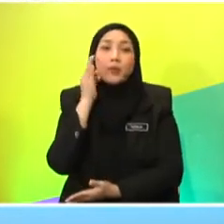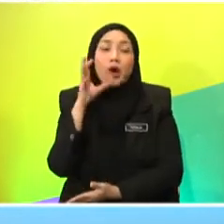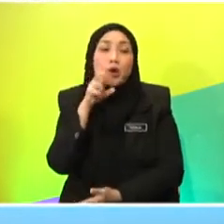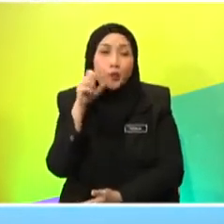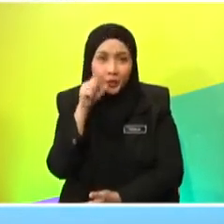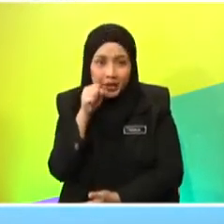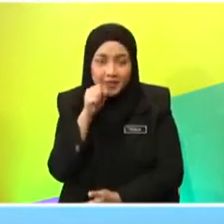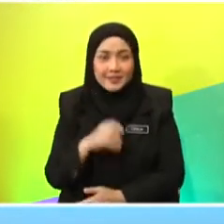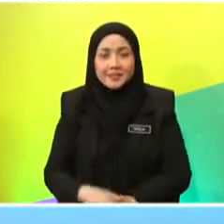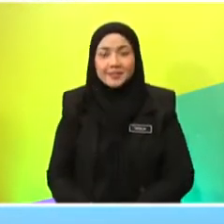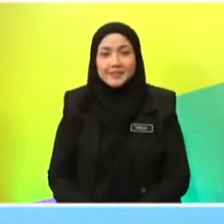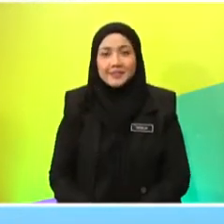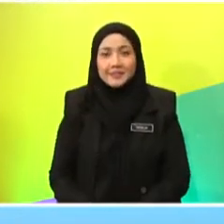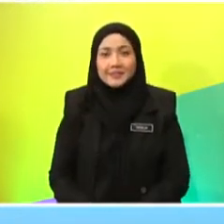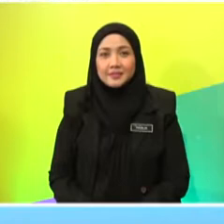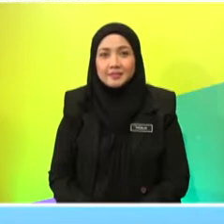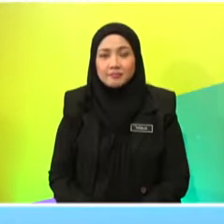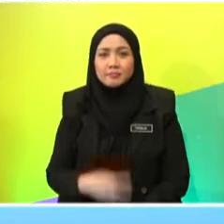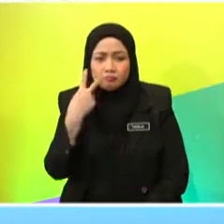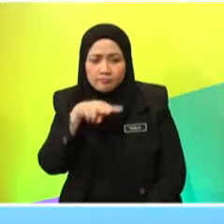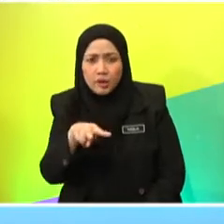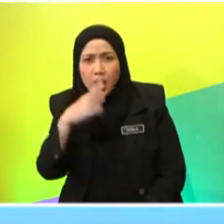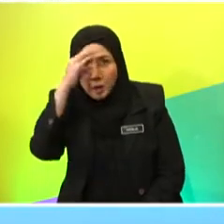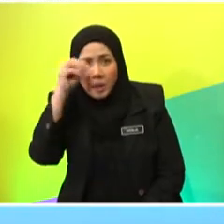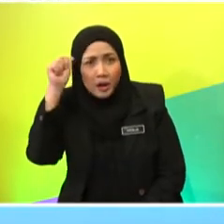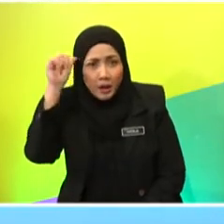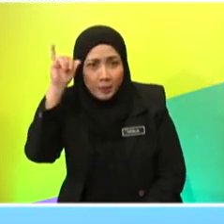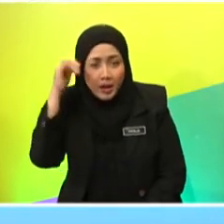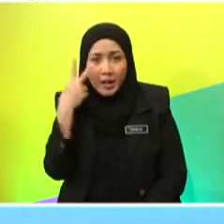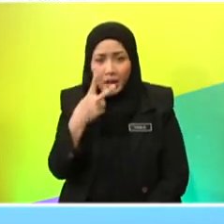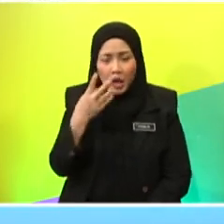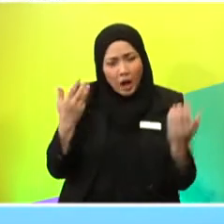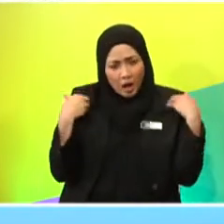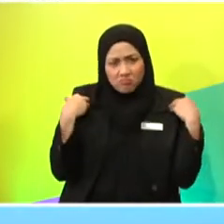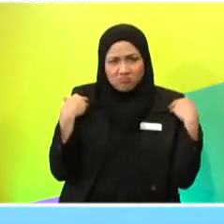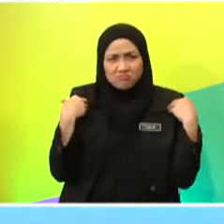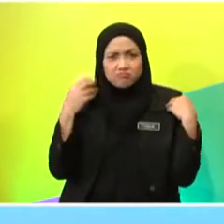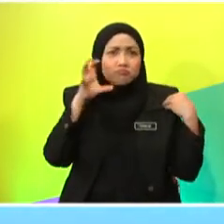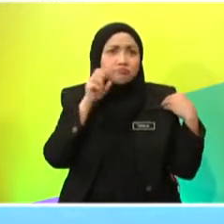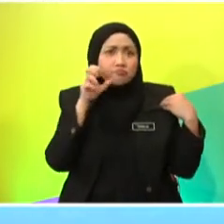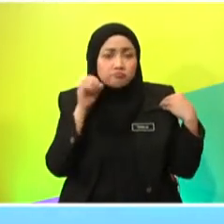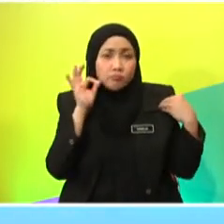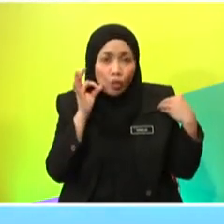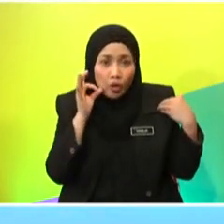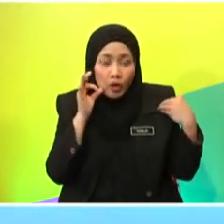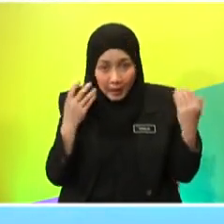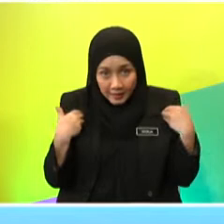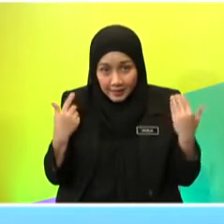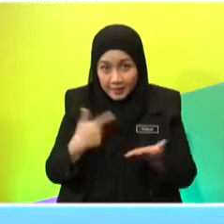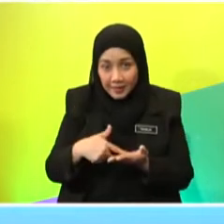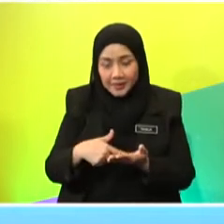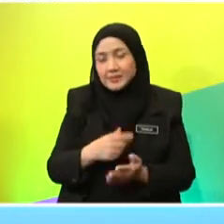nih oke cego adalah kita hasil kita boleh Oke